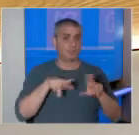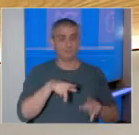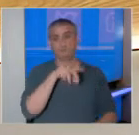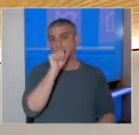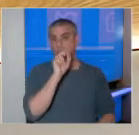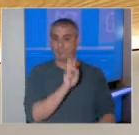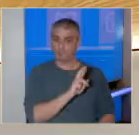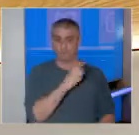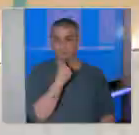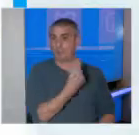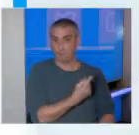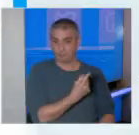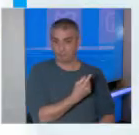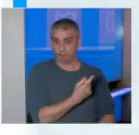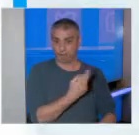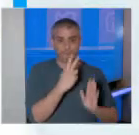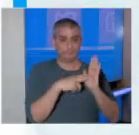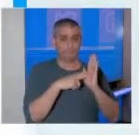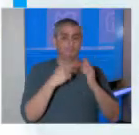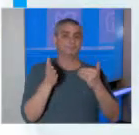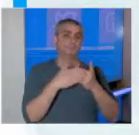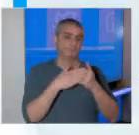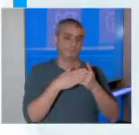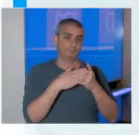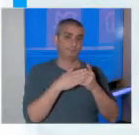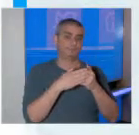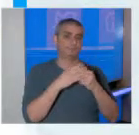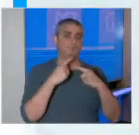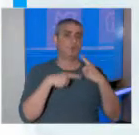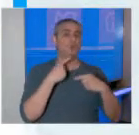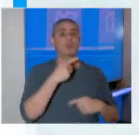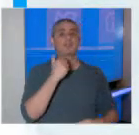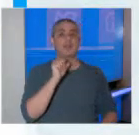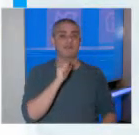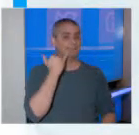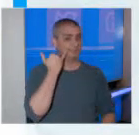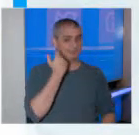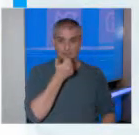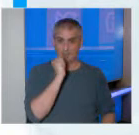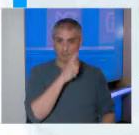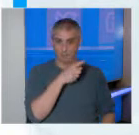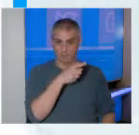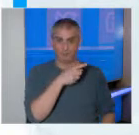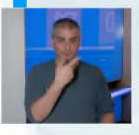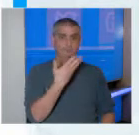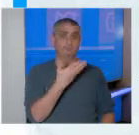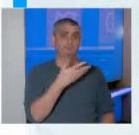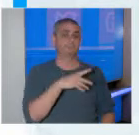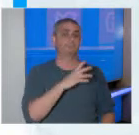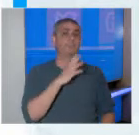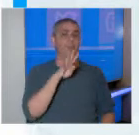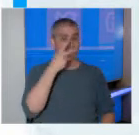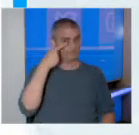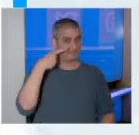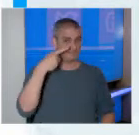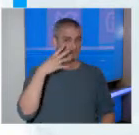אהרון רבינוביץ' צייץ, תמונה מחתונת תולדות אברהם, יצחק, אמש בביתר עילית, שאומרת הכל,